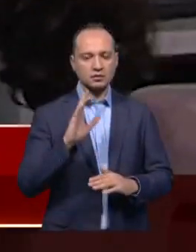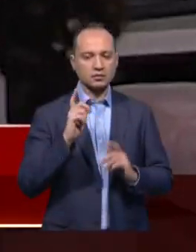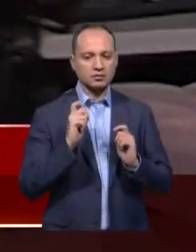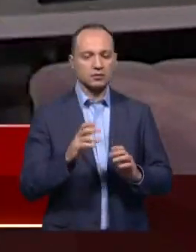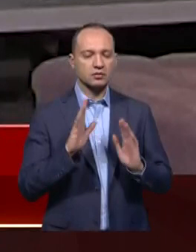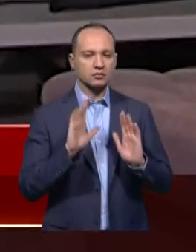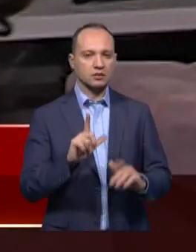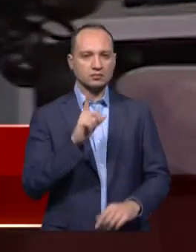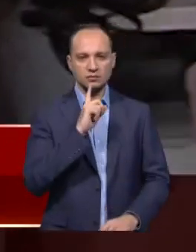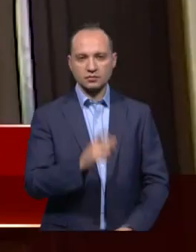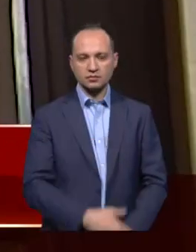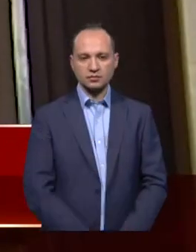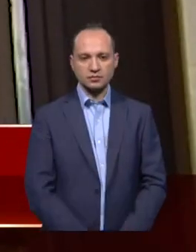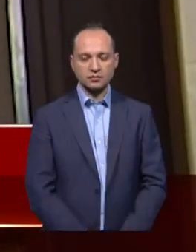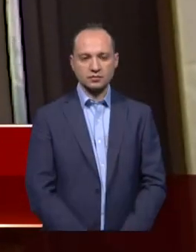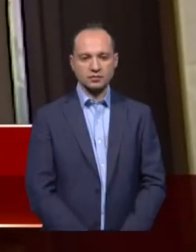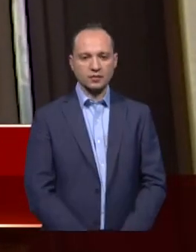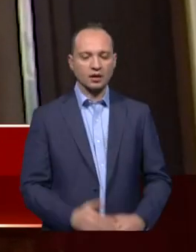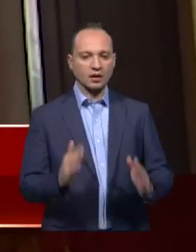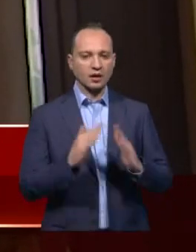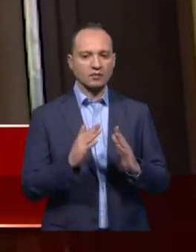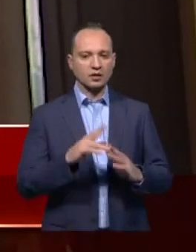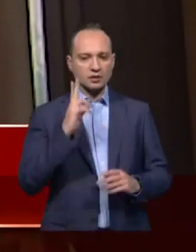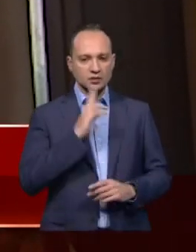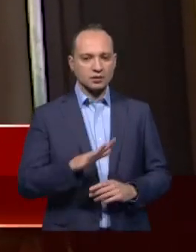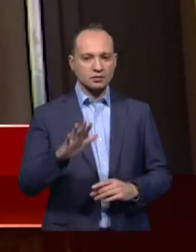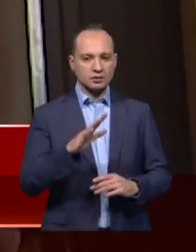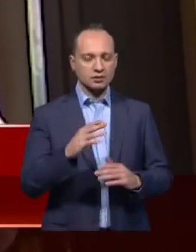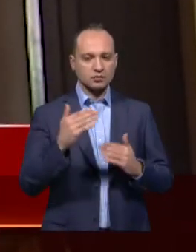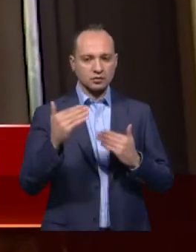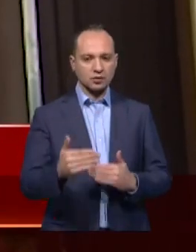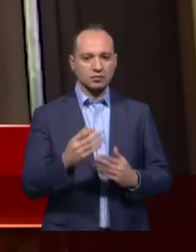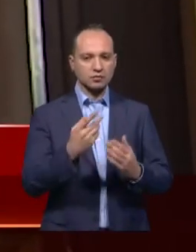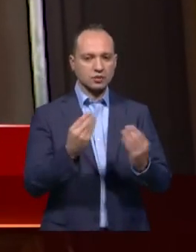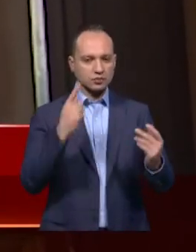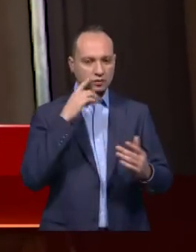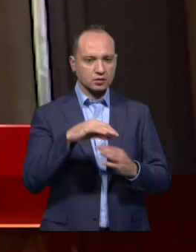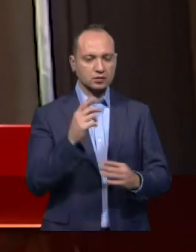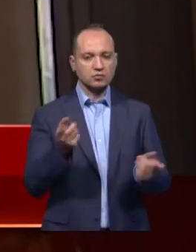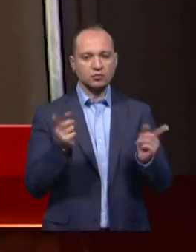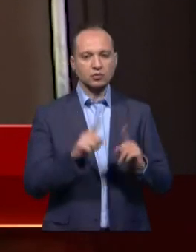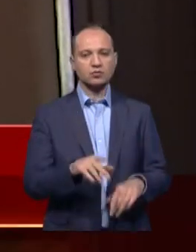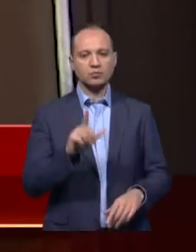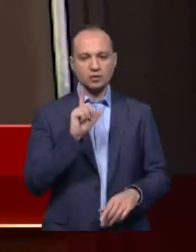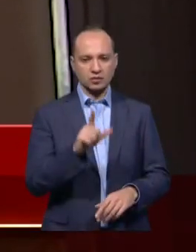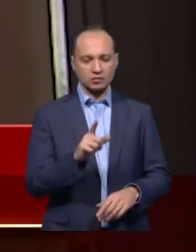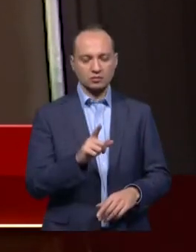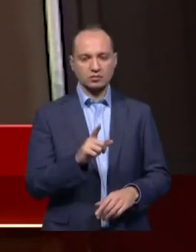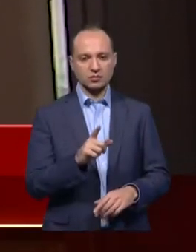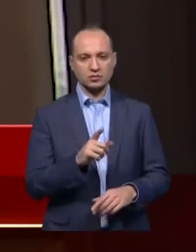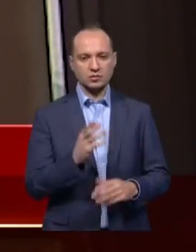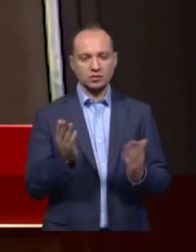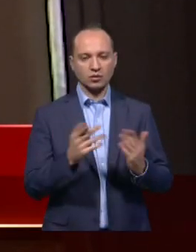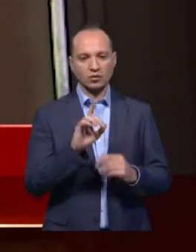mesafeyi açmamaya Özen gösterecek evdeki Savaşı'ndan kasıt Hani birçok kişide bir araya gelmemek Yani